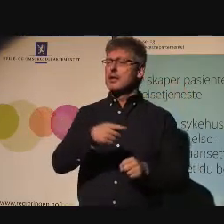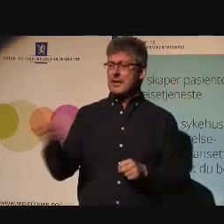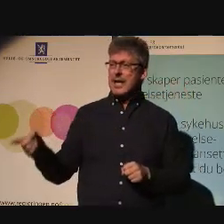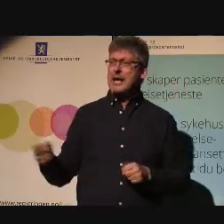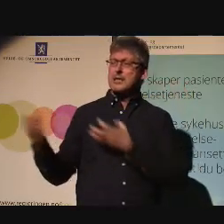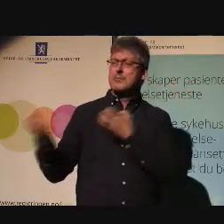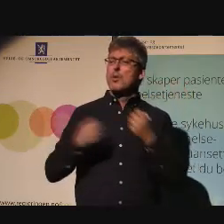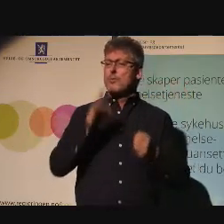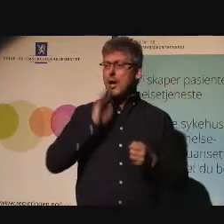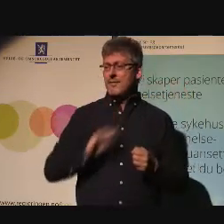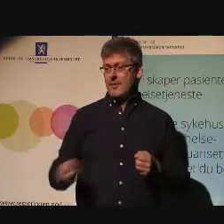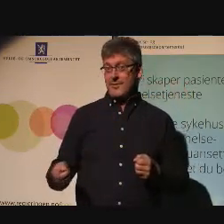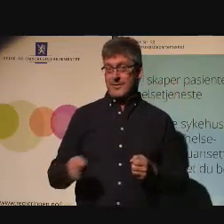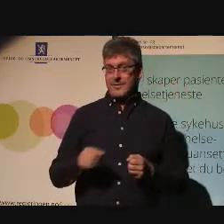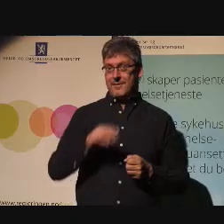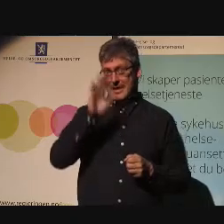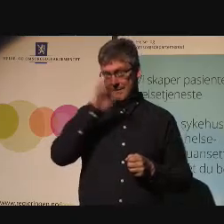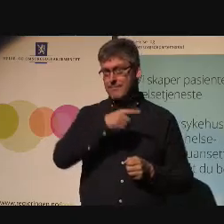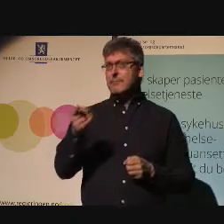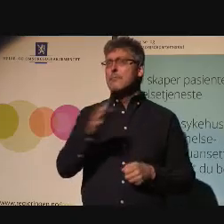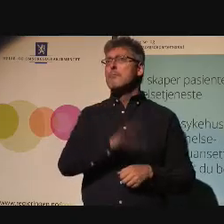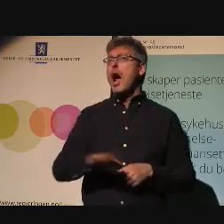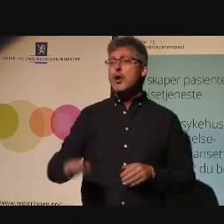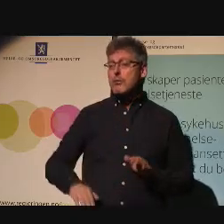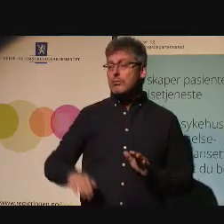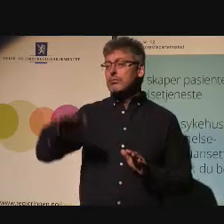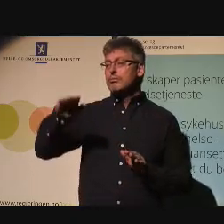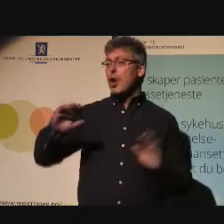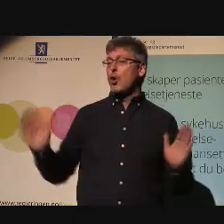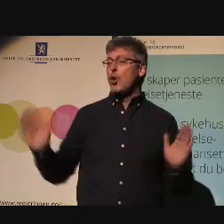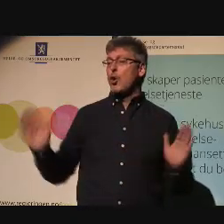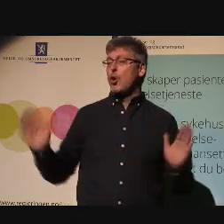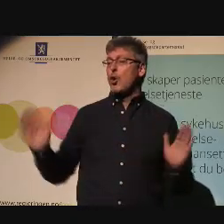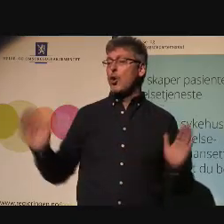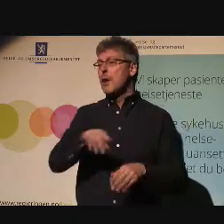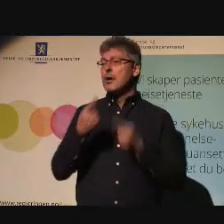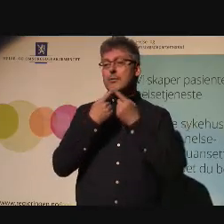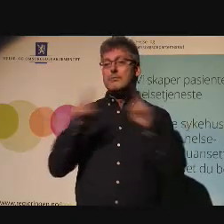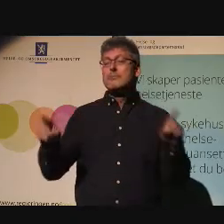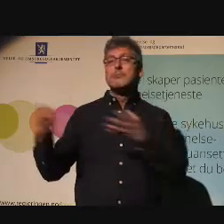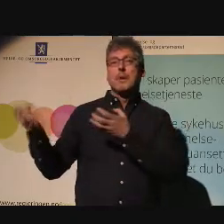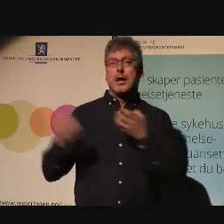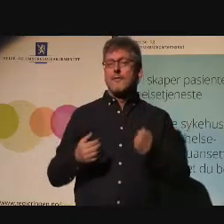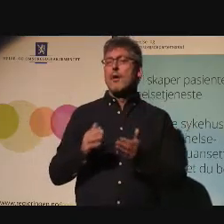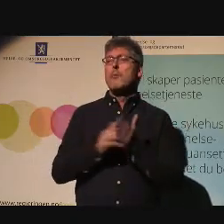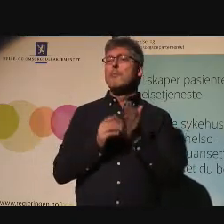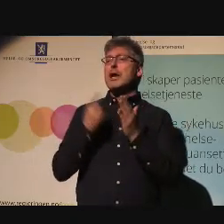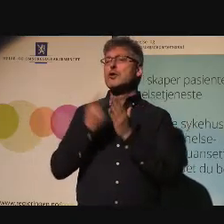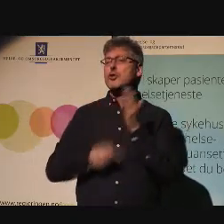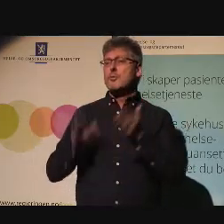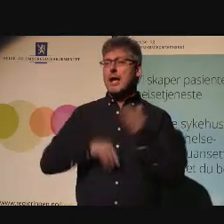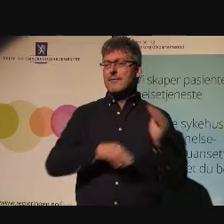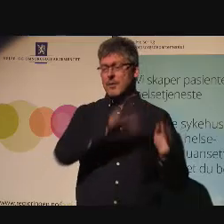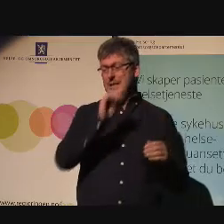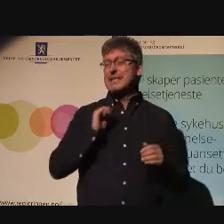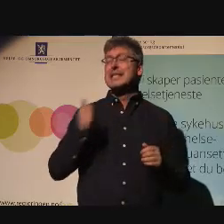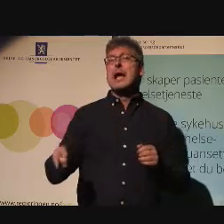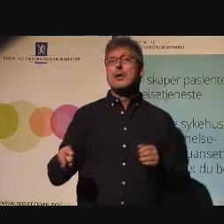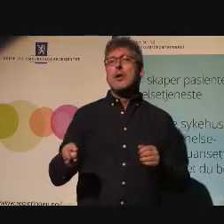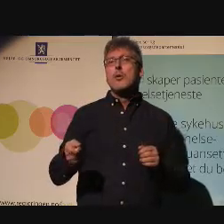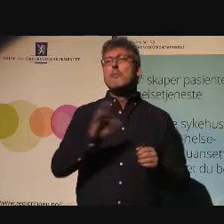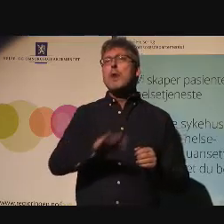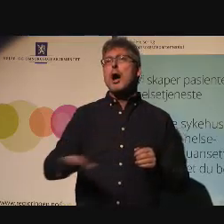kort. Barn har ulike behov og mer sårbare enn voksne. Men selv om barndommen kort, så